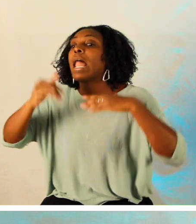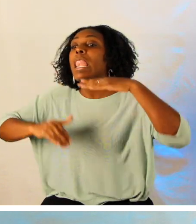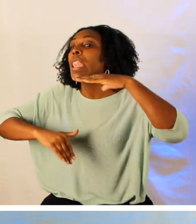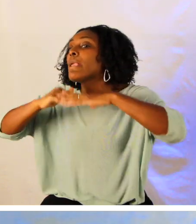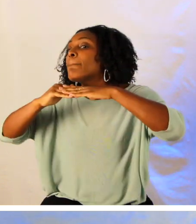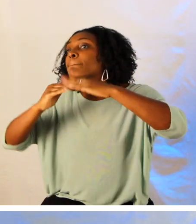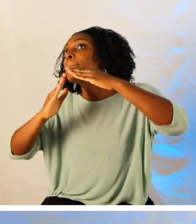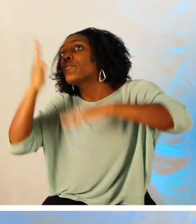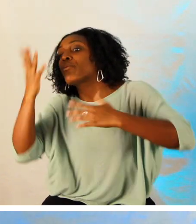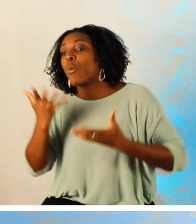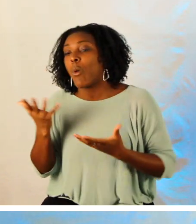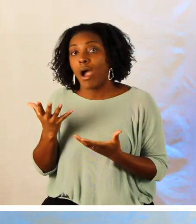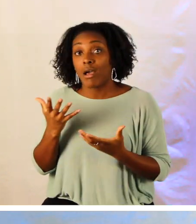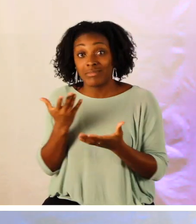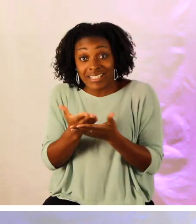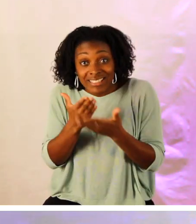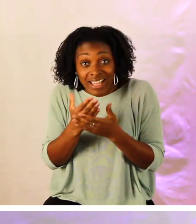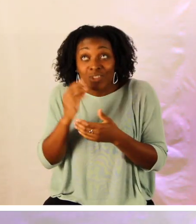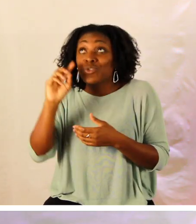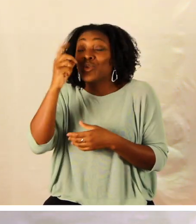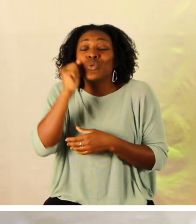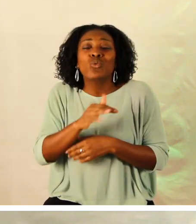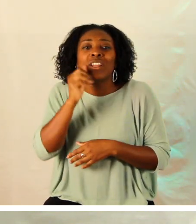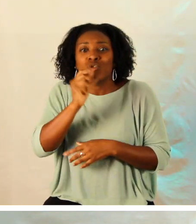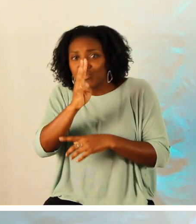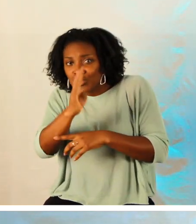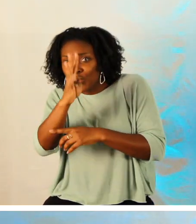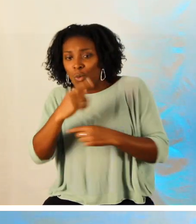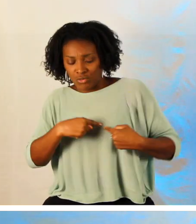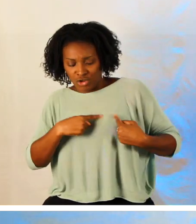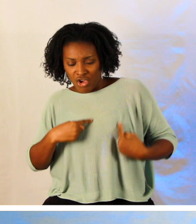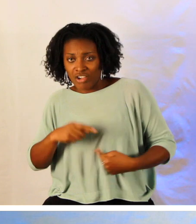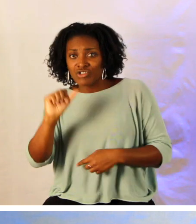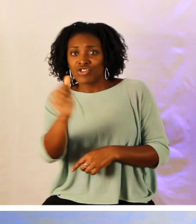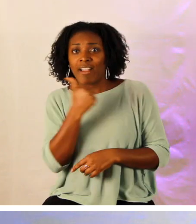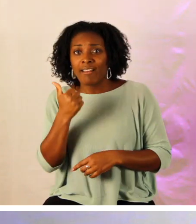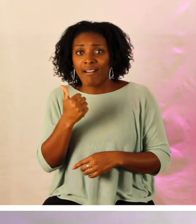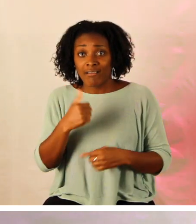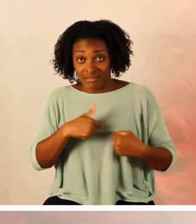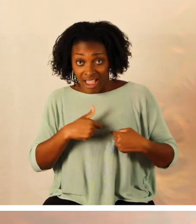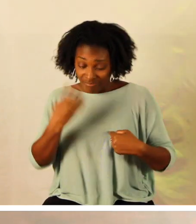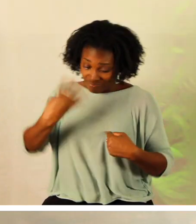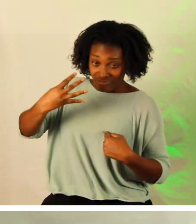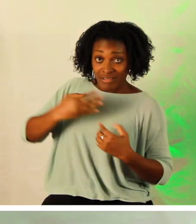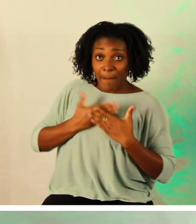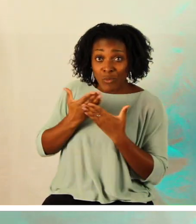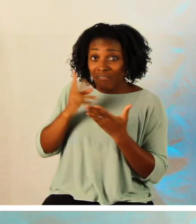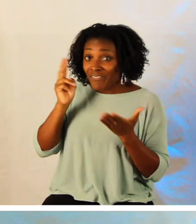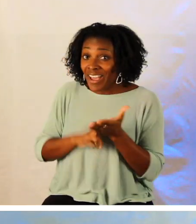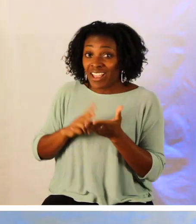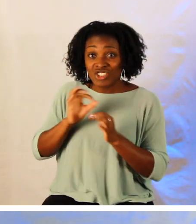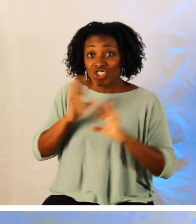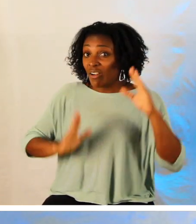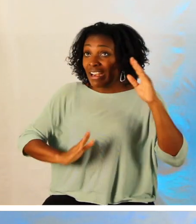Si Dieu sondait ton cœur aujourd'hui, et c'est ce qu'il fait au quotidien, est-ce qu'il voit un amour vrai et sincère pour lui, sans limite,